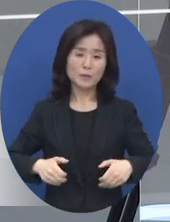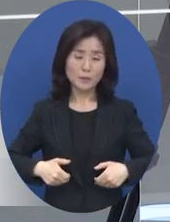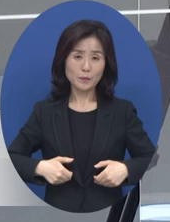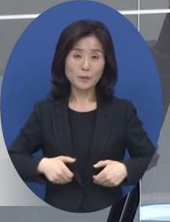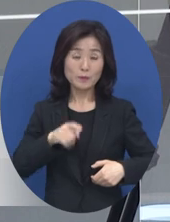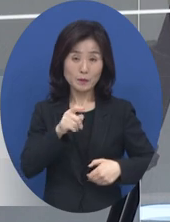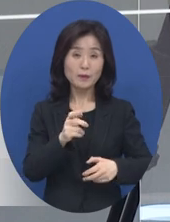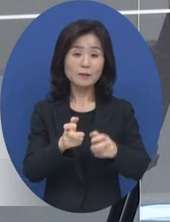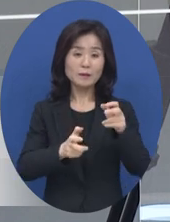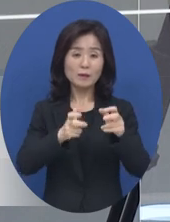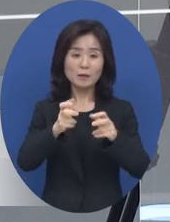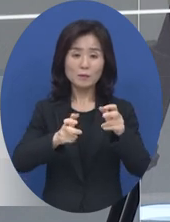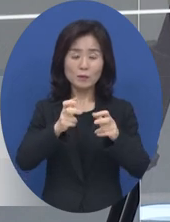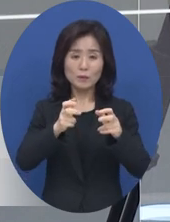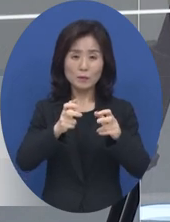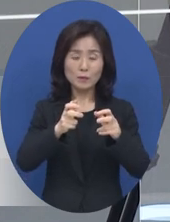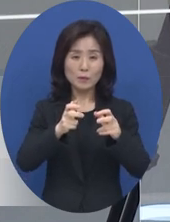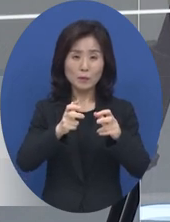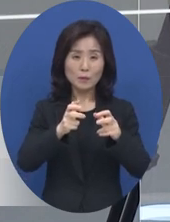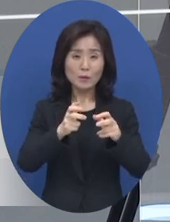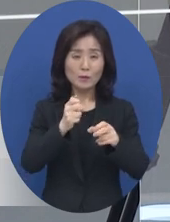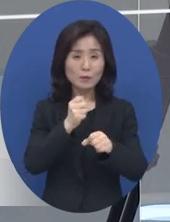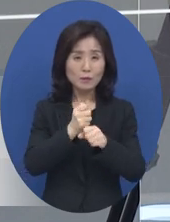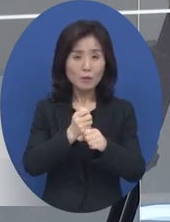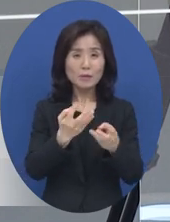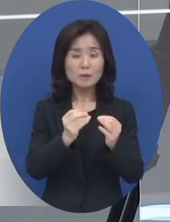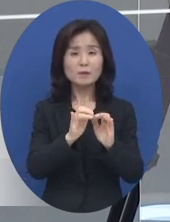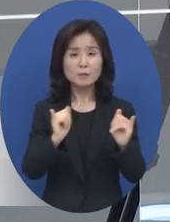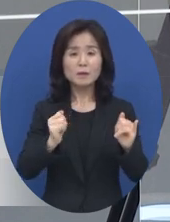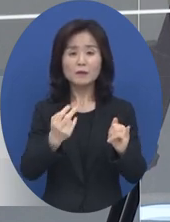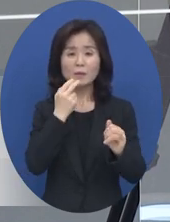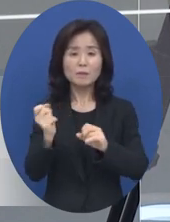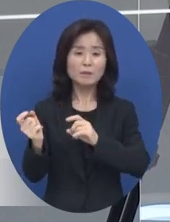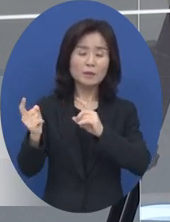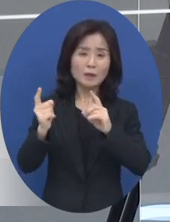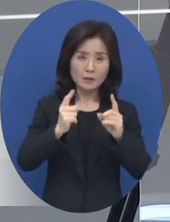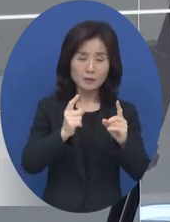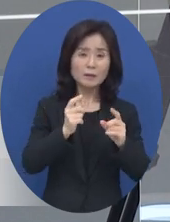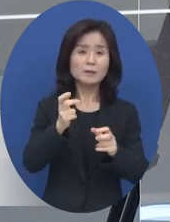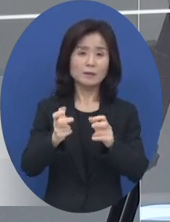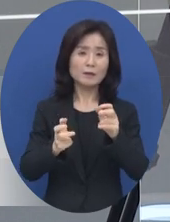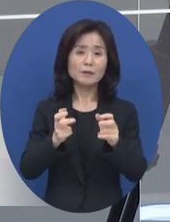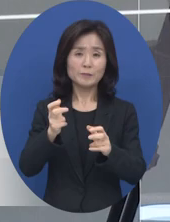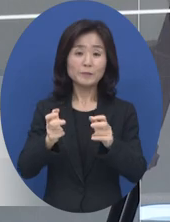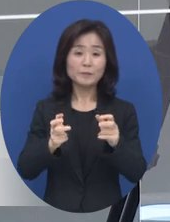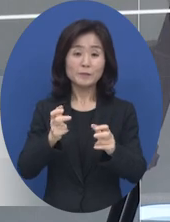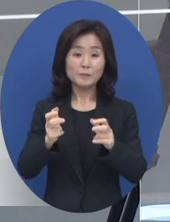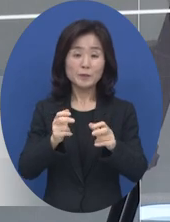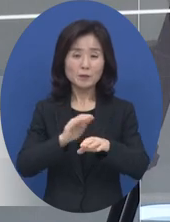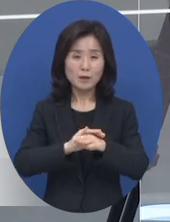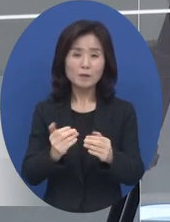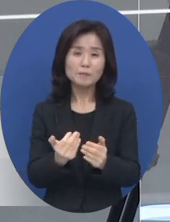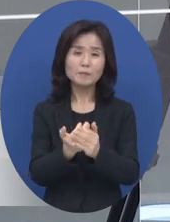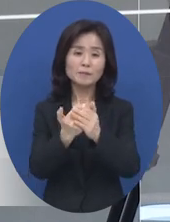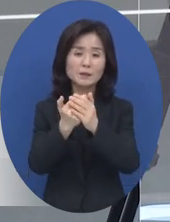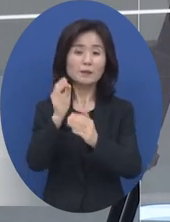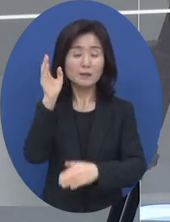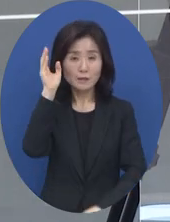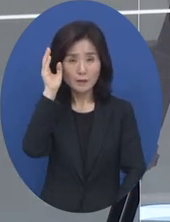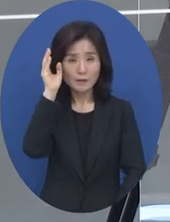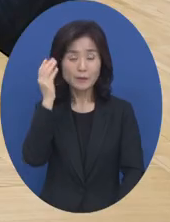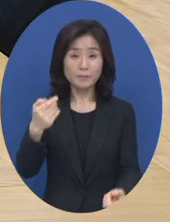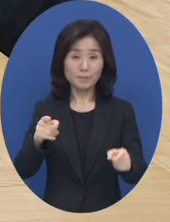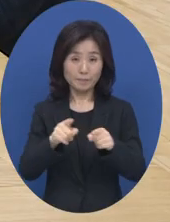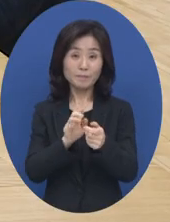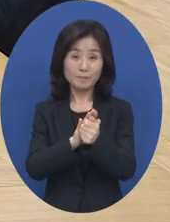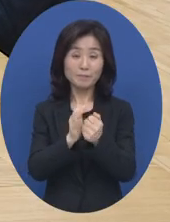하나의 산업으로 또 많은 사람들의 생명을 살리는 인도적 사업으로 잘 성장할 수 있기를 기대하고 함께